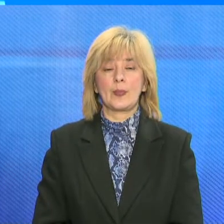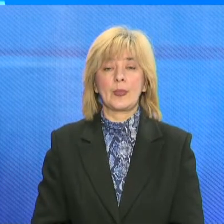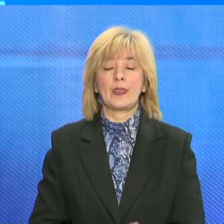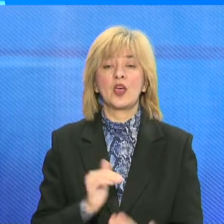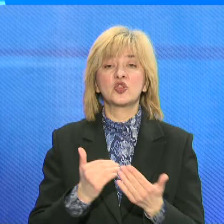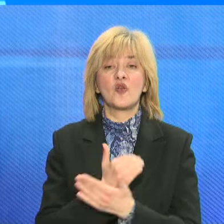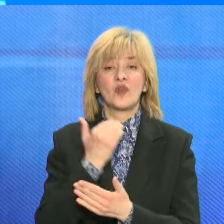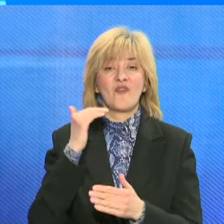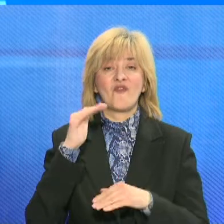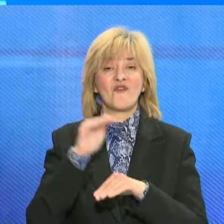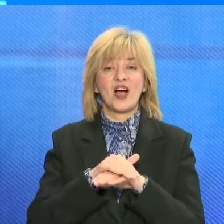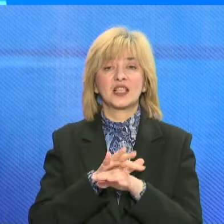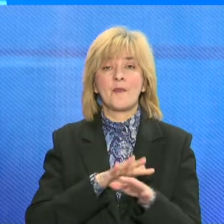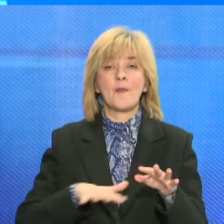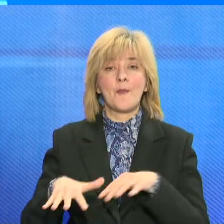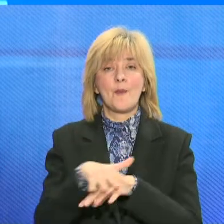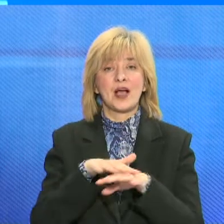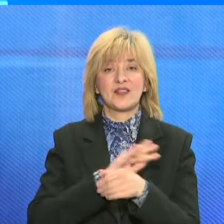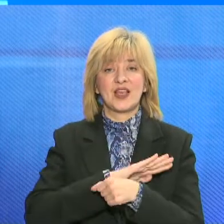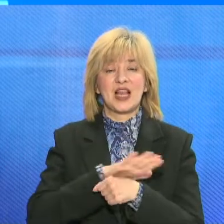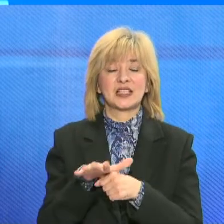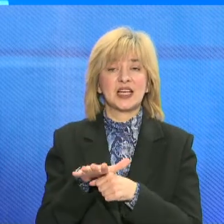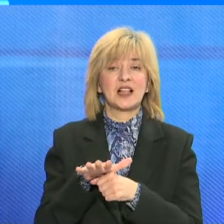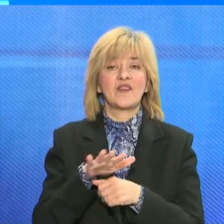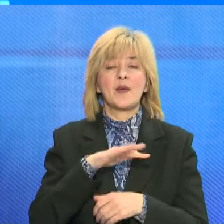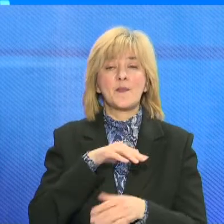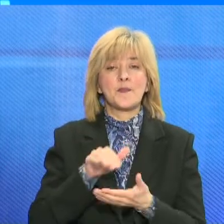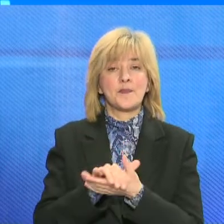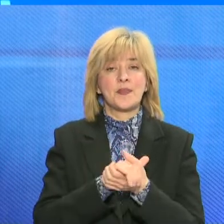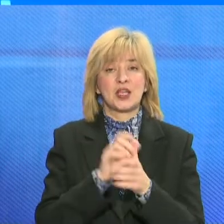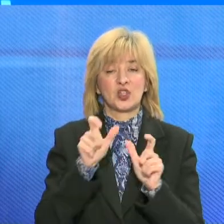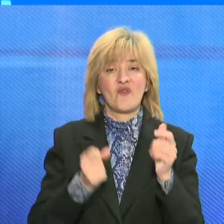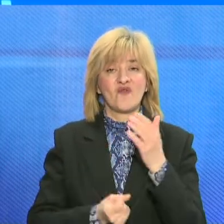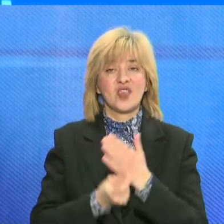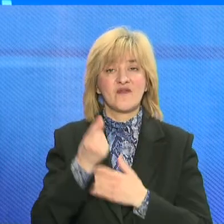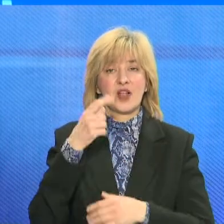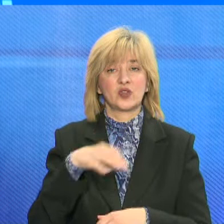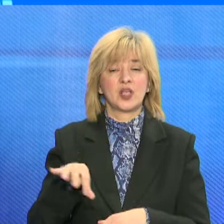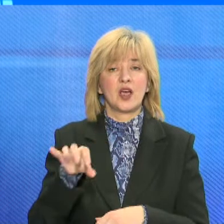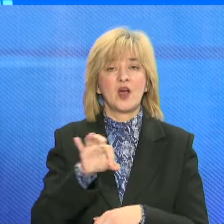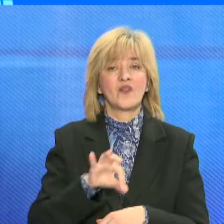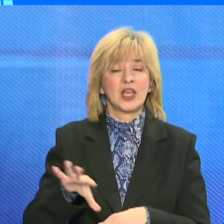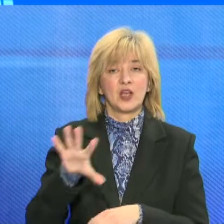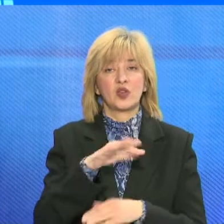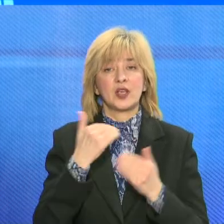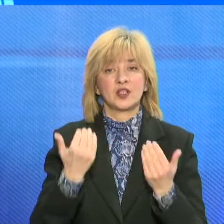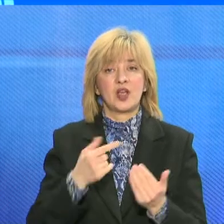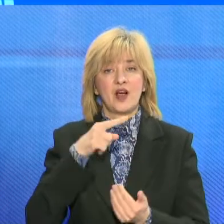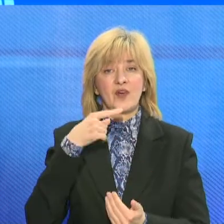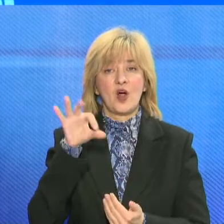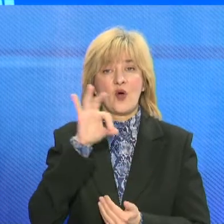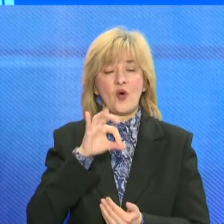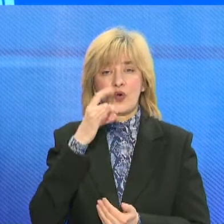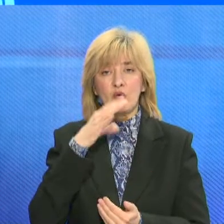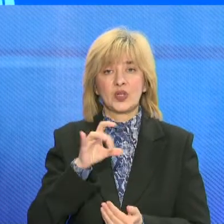Усе новые факты массовых расстрелов мирных жыхароў у годы Великой Чайной войны выявляются в регионе. Гаворка зараз идет про